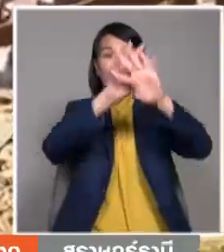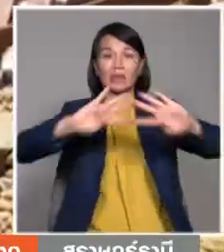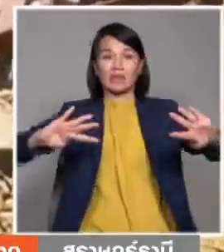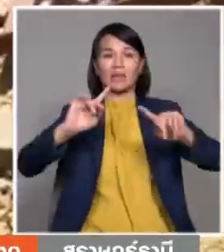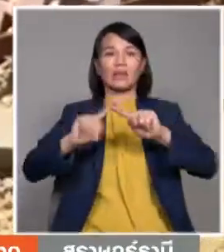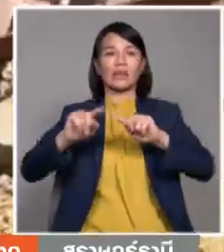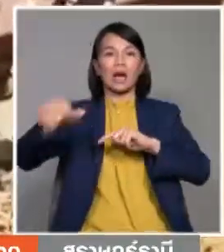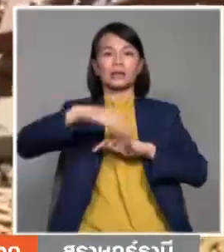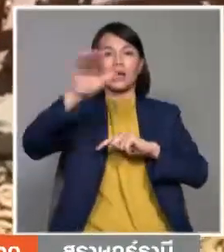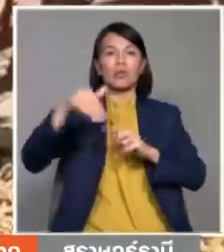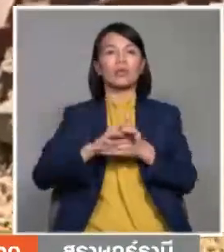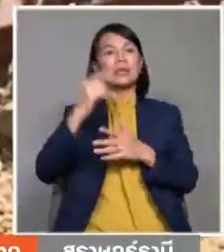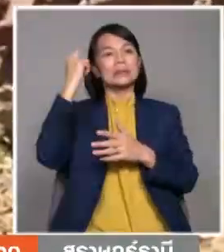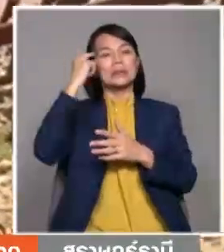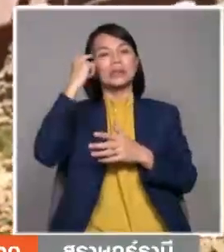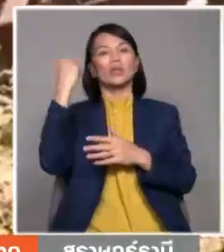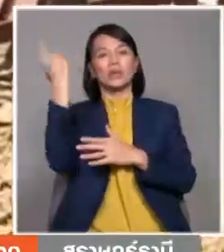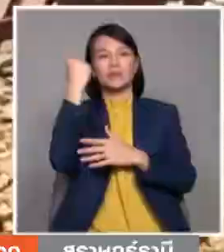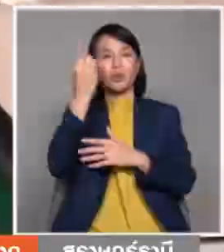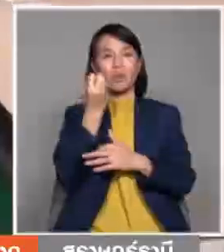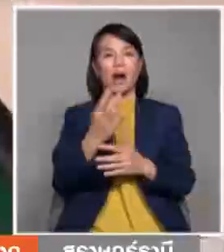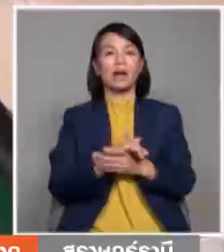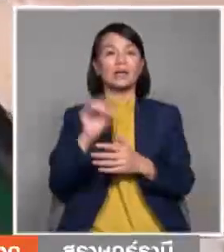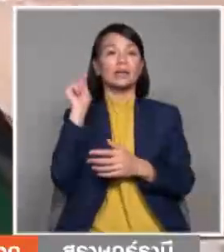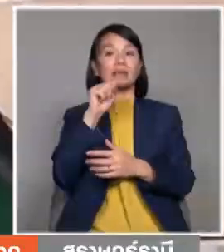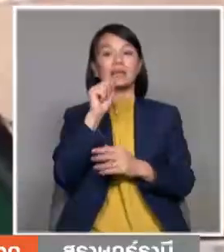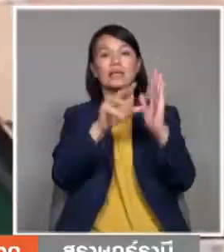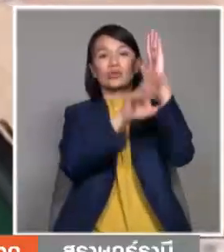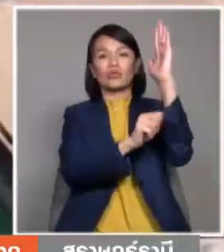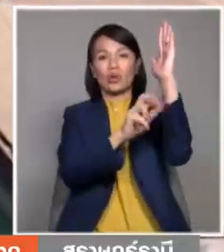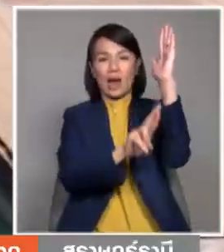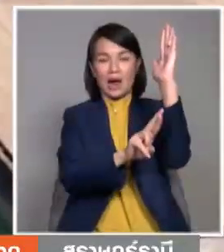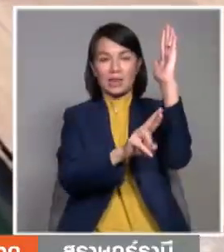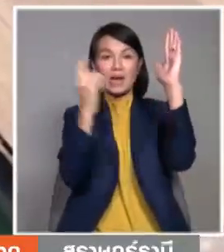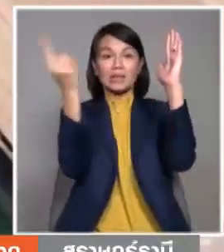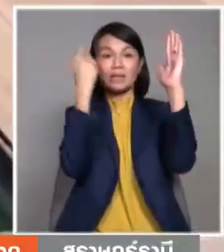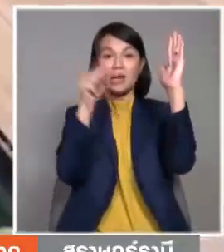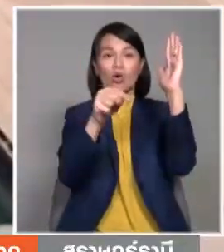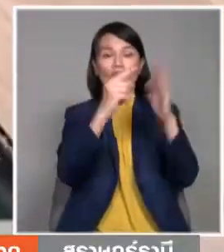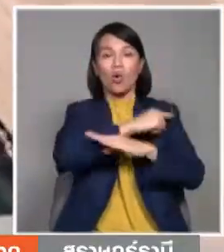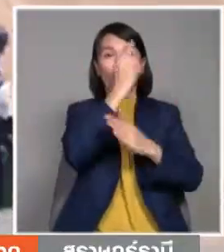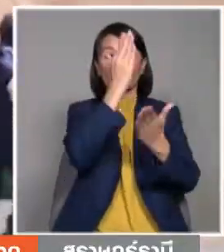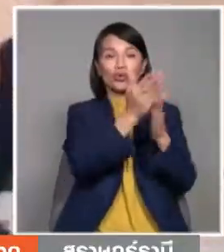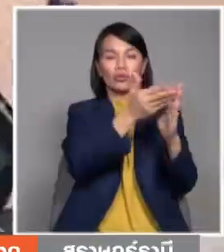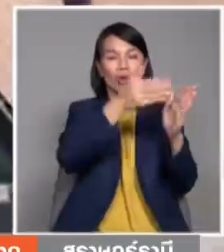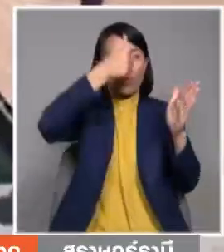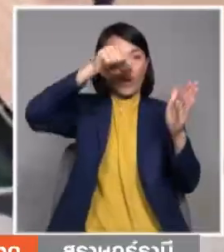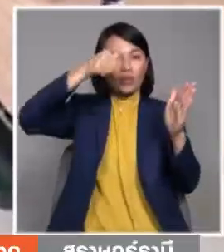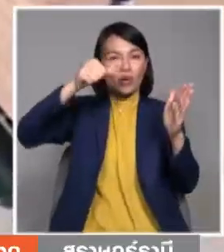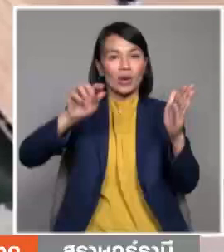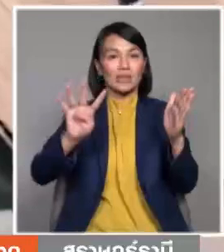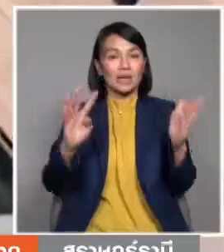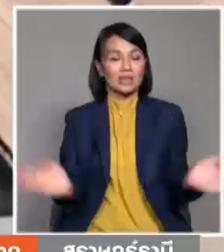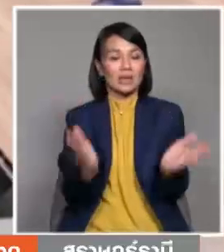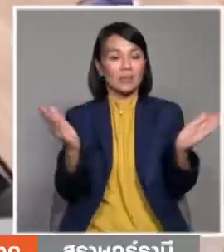อะเลยนะคะโดยการท่องเที่ยวอุทยานแห่งชาติเขาศกจังหวัดสุราษฎร์ธานีช่วงของวันหยุดยาว4วันที่รัฐบาลส่งเสริมให้มี